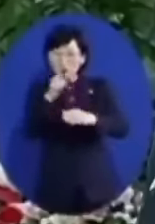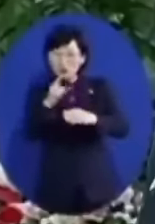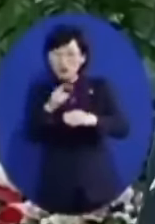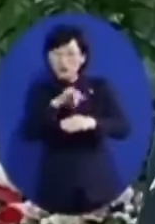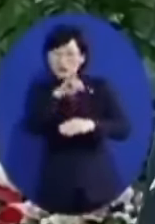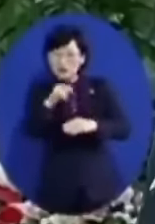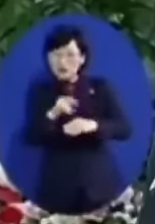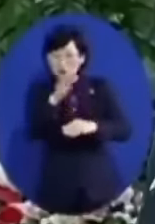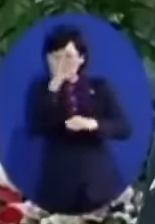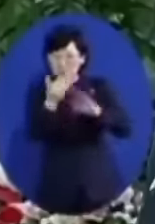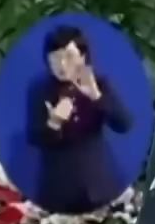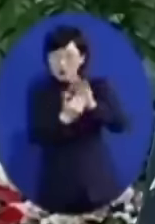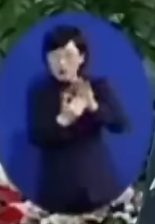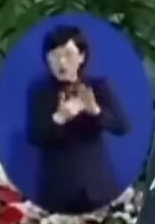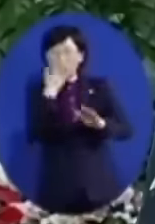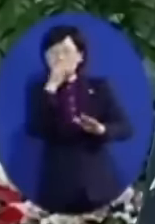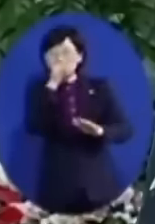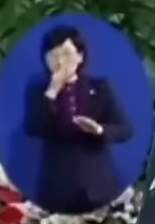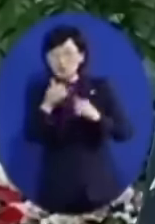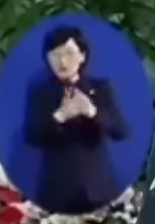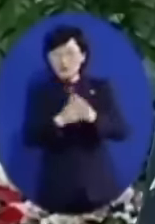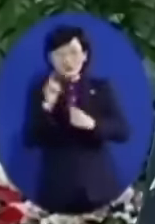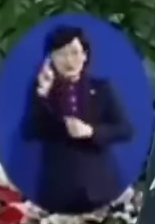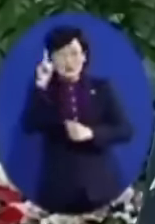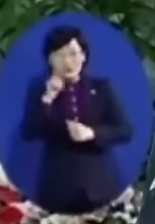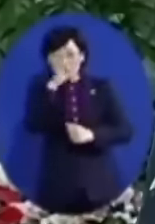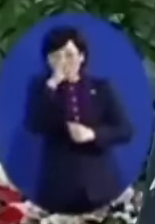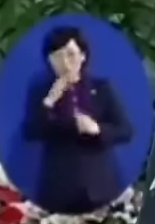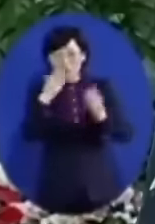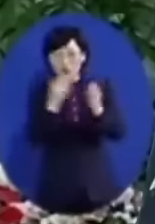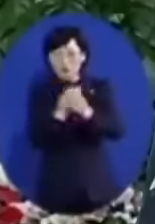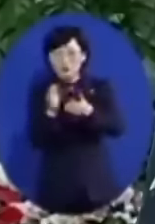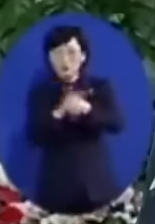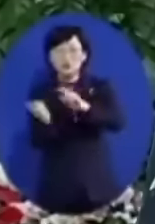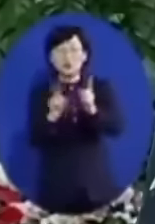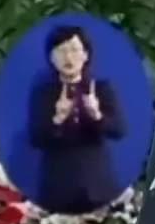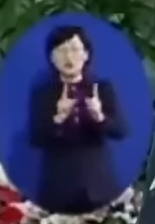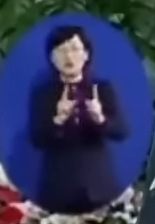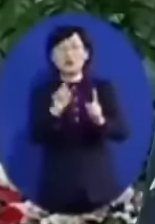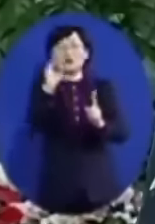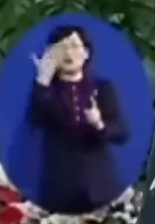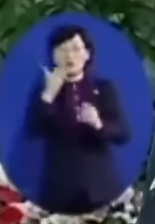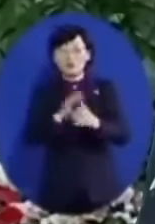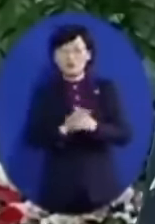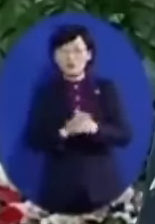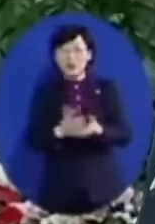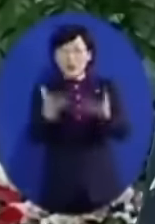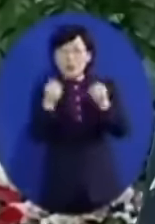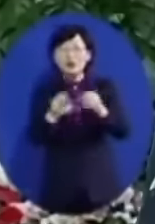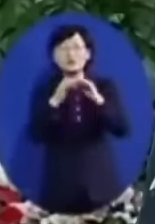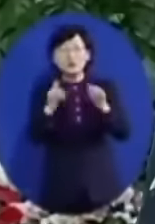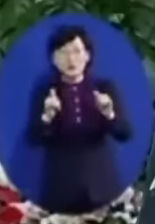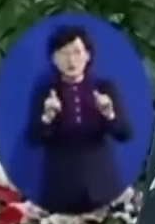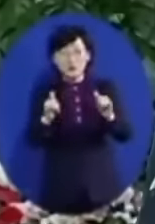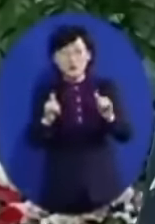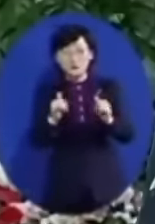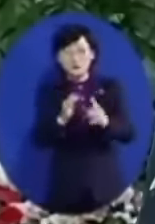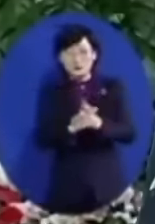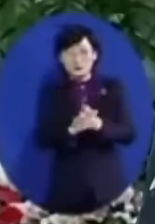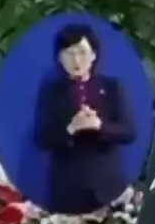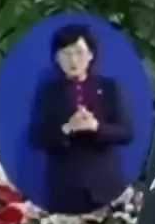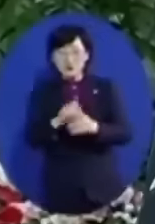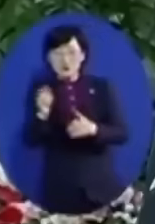있는 호르몬이 분비되어 스트레스와 병으로부터 치료함을 받게 되는 것입니다. 많은 사람들이 이러한 걷기나